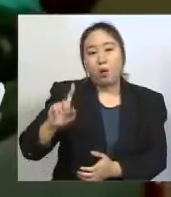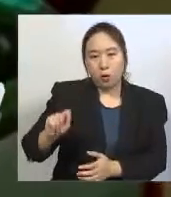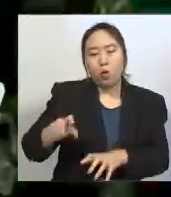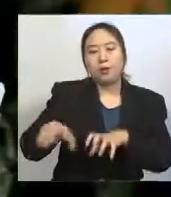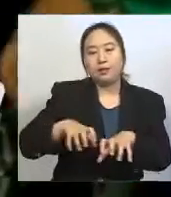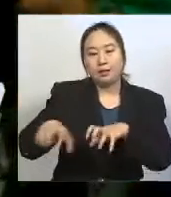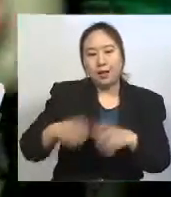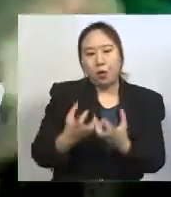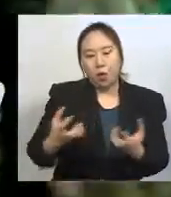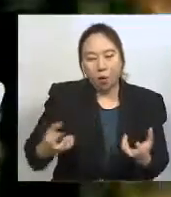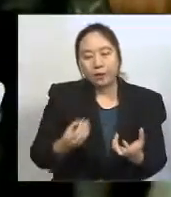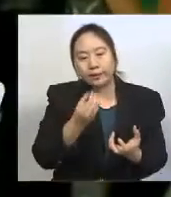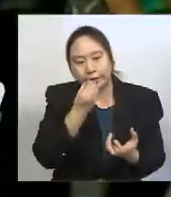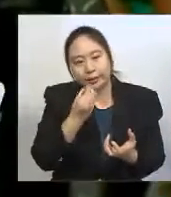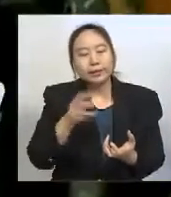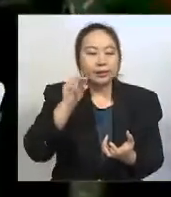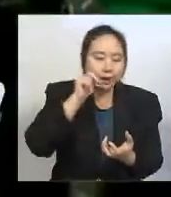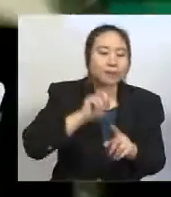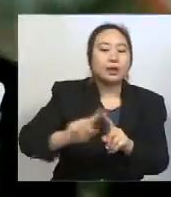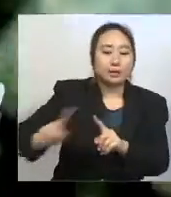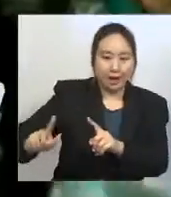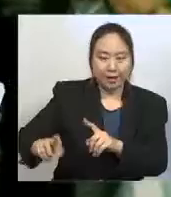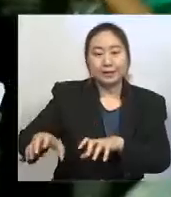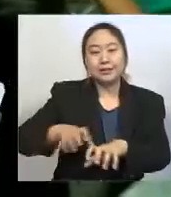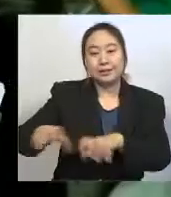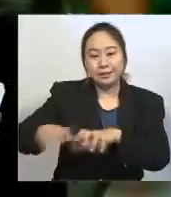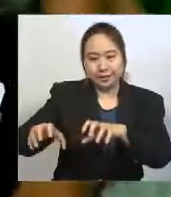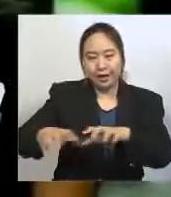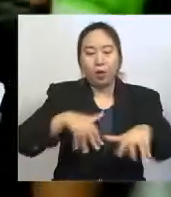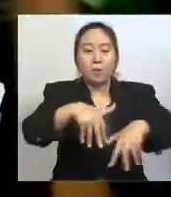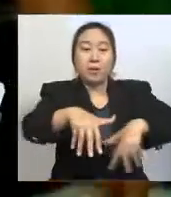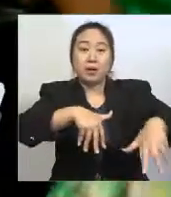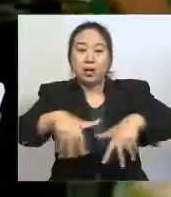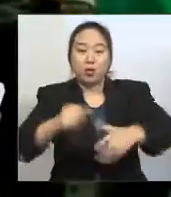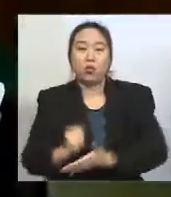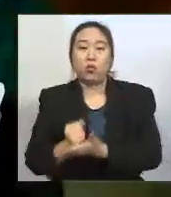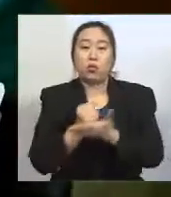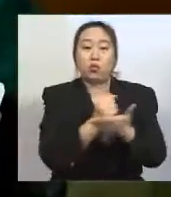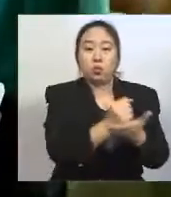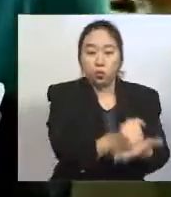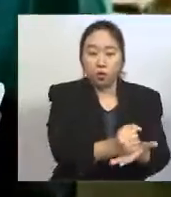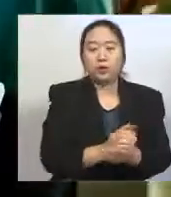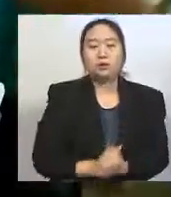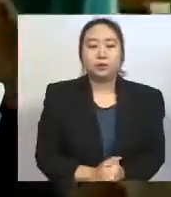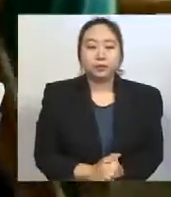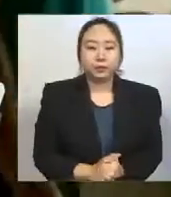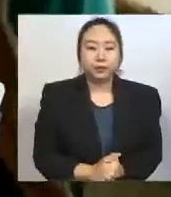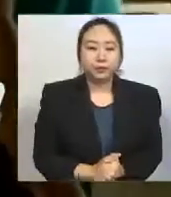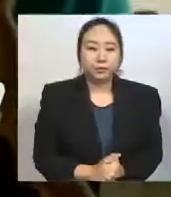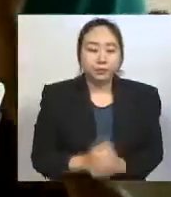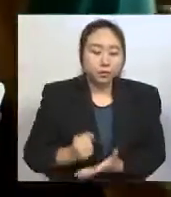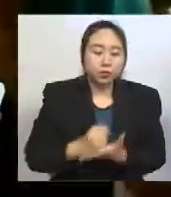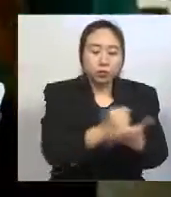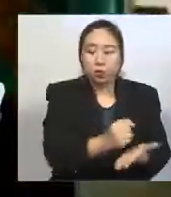สิ่งของนะครับเครื่องอุปโภคบริโภคต่างๆนะครับมาช่วยเหลือให้ประชาชนนั้นได้นำไปใ